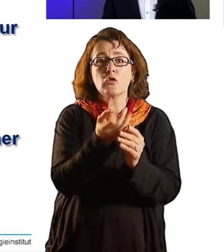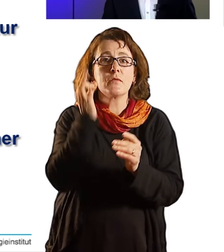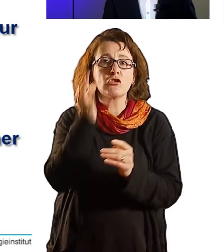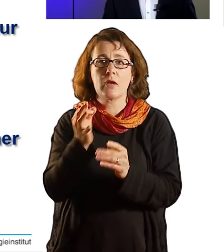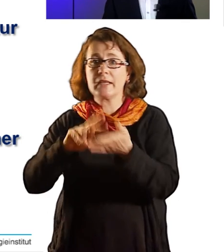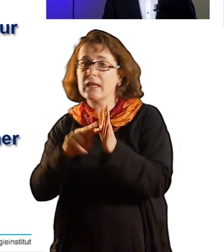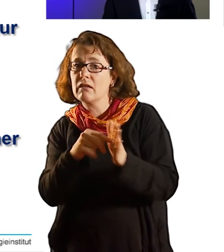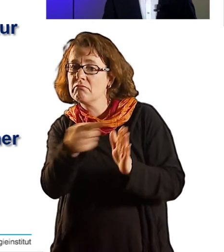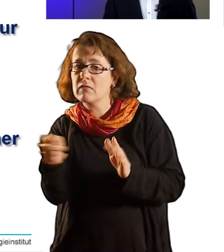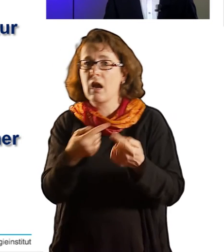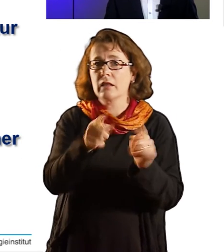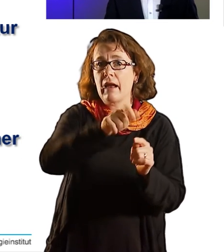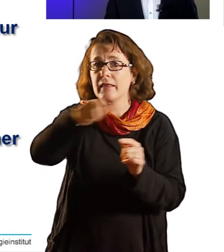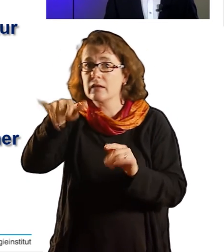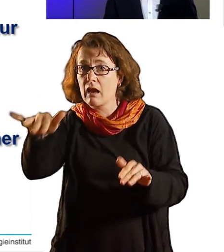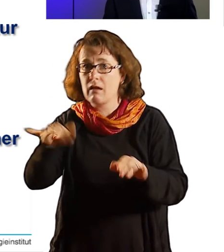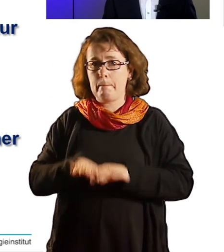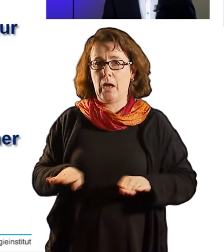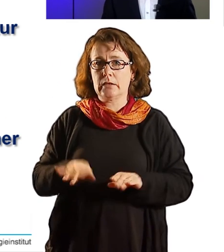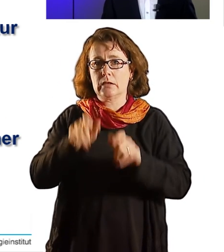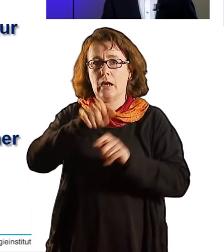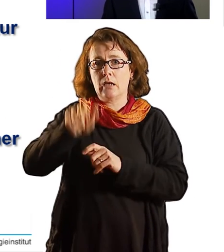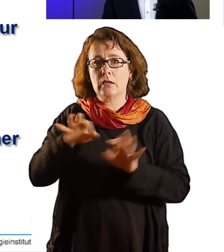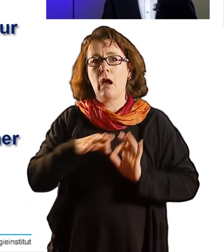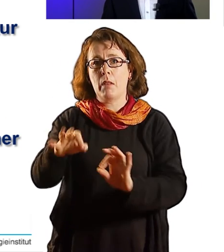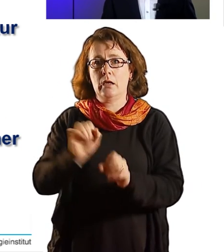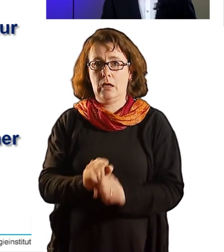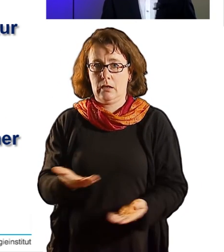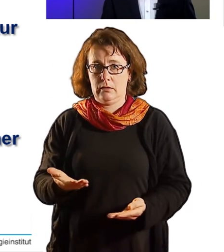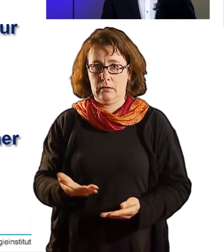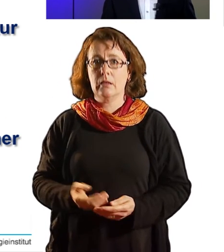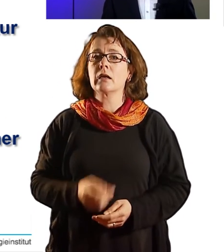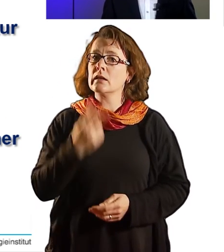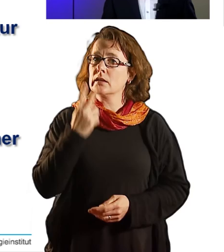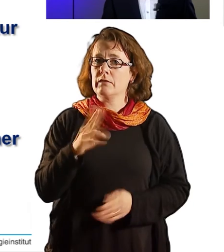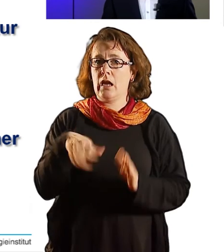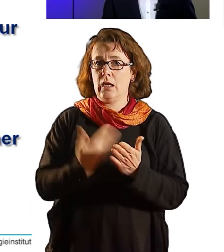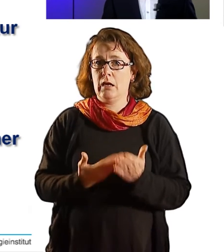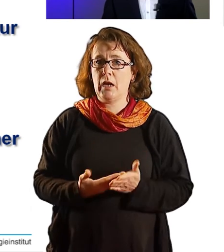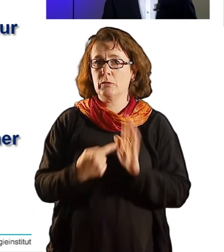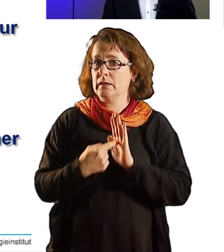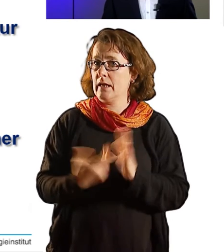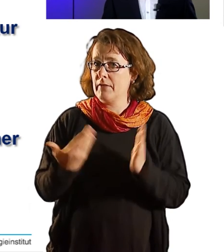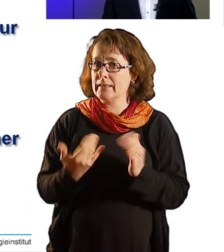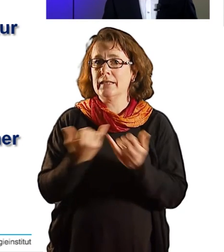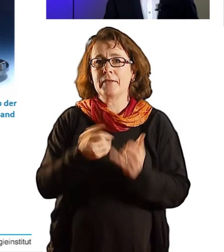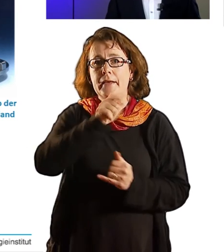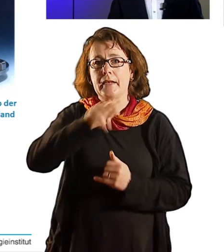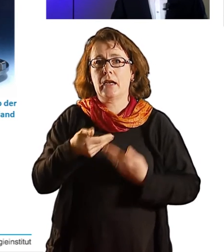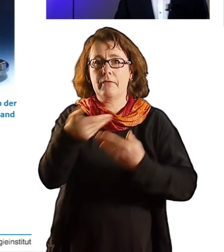Einheiten können von diesen Basiseinheiten abgeleitet werden. 2 Beispiele sollen die Darstellung und Weitergabe der Einheiten